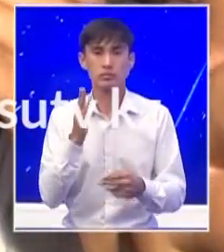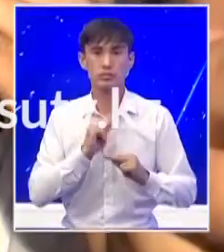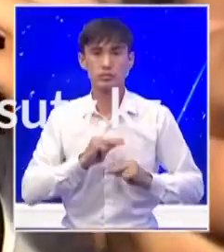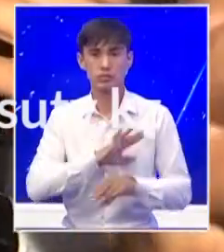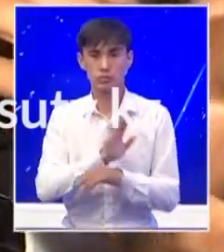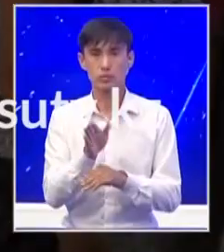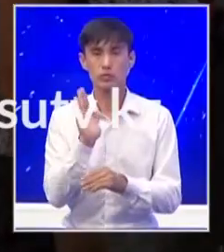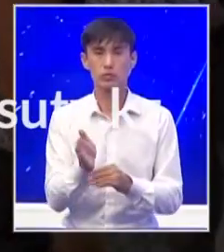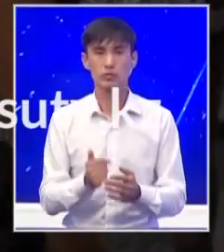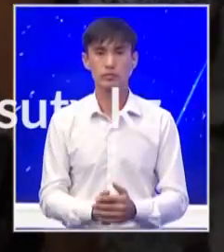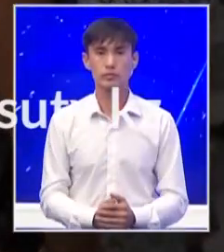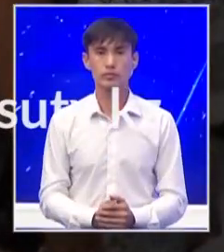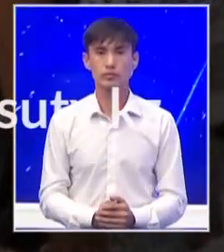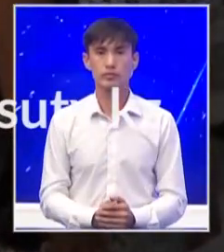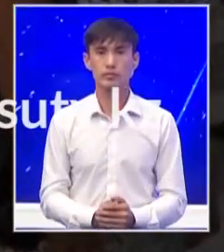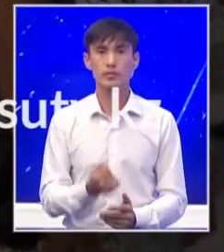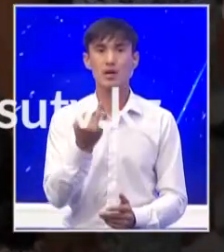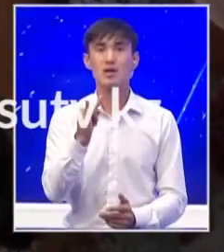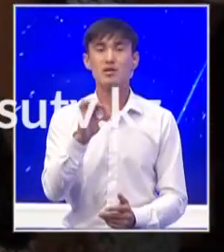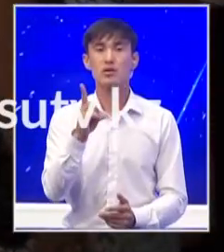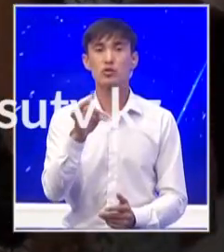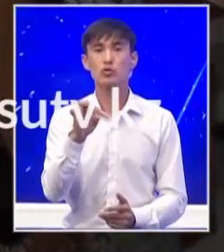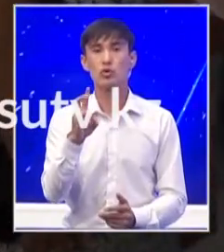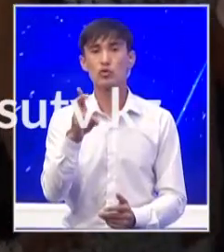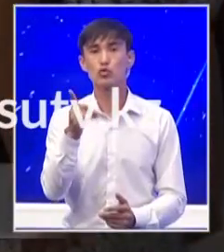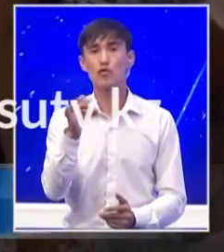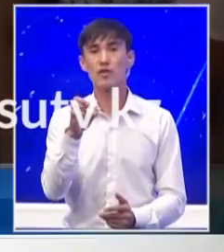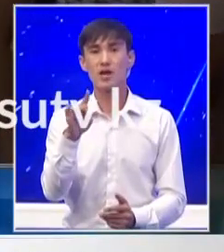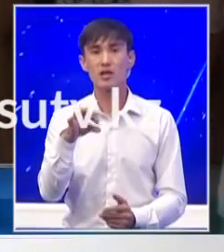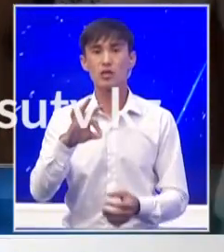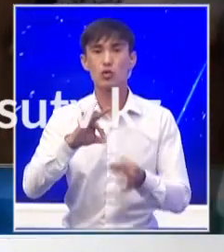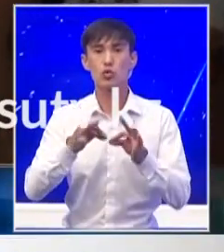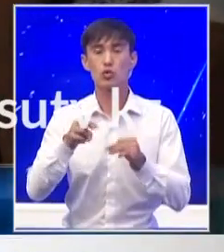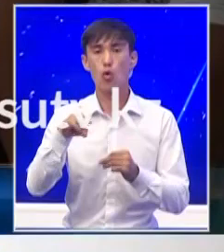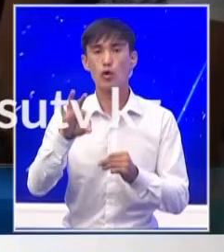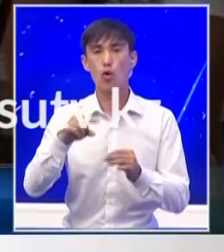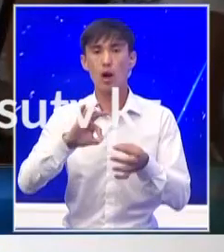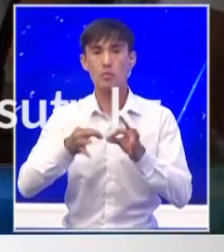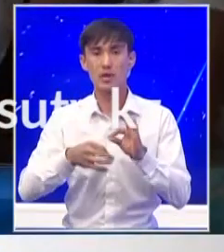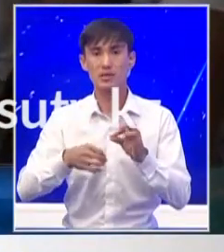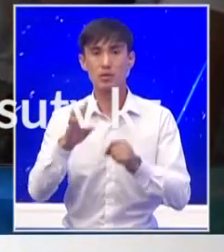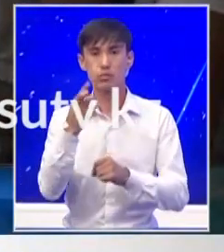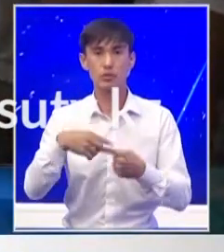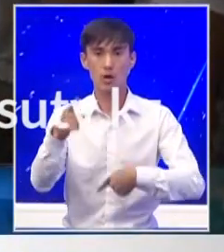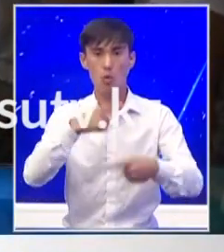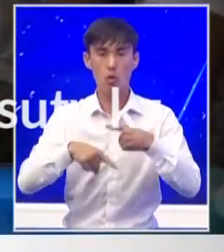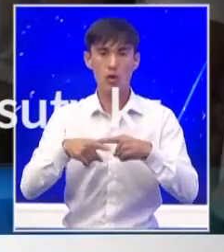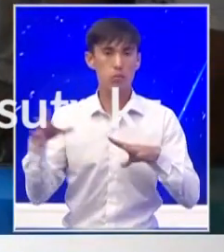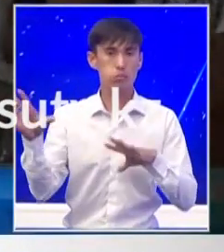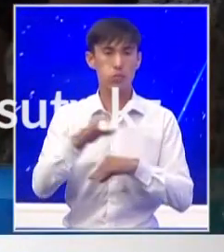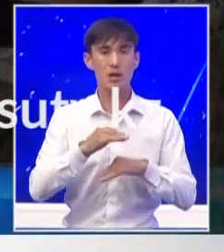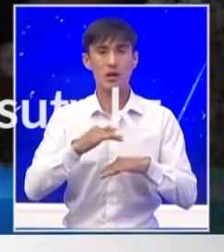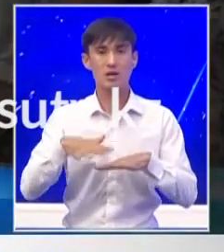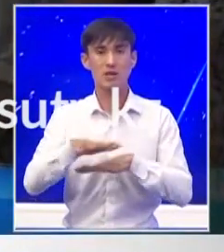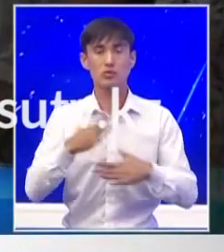жасалатын болмақ. Игорь Сонмен, Зүлфия Шиншанло, Токио Олимпиадасына қола жүлдемен оралып, бүткіл халқымызды, бүткіл жанкүйерлерді қуантып